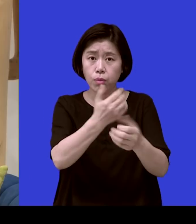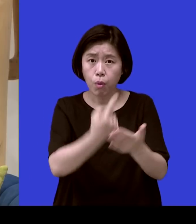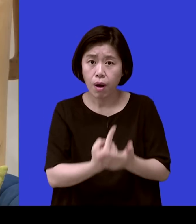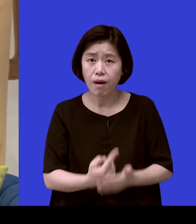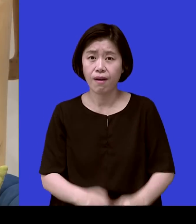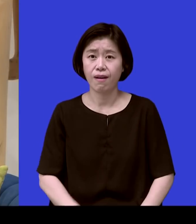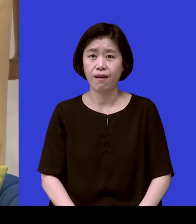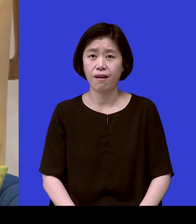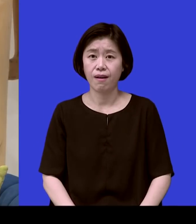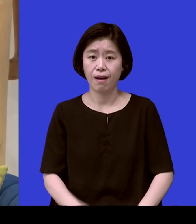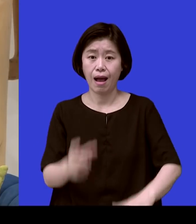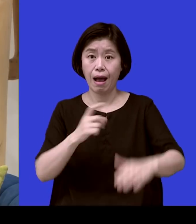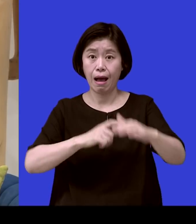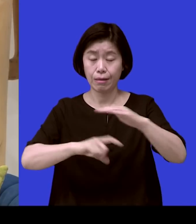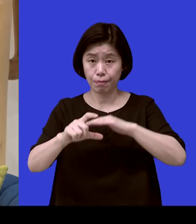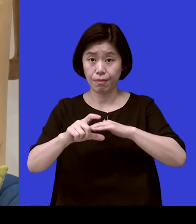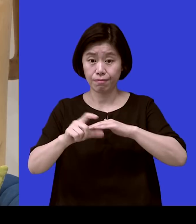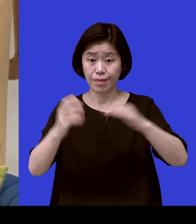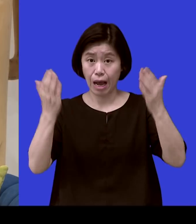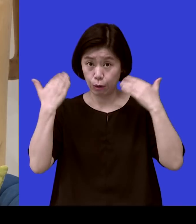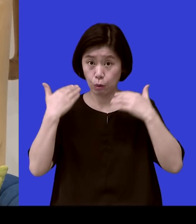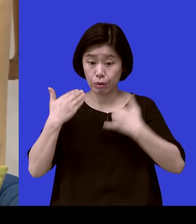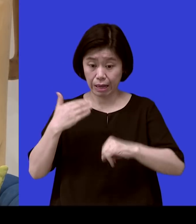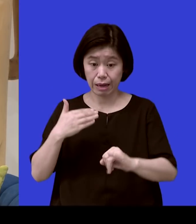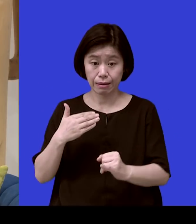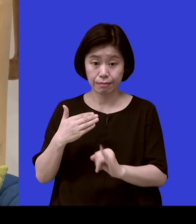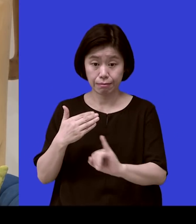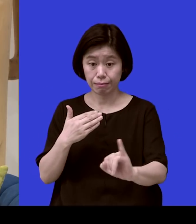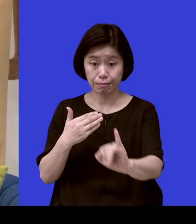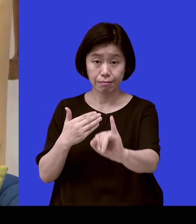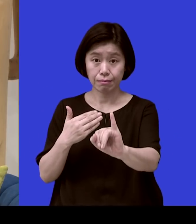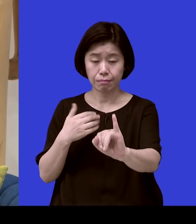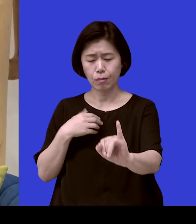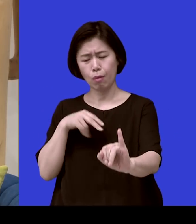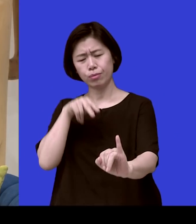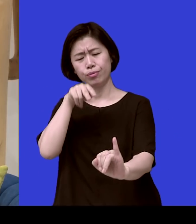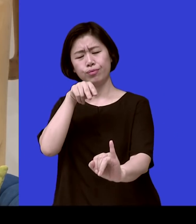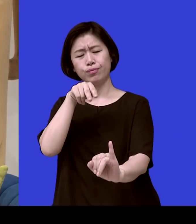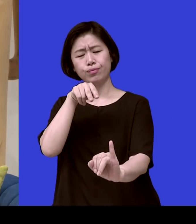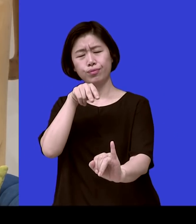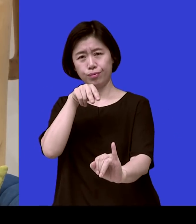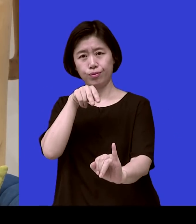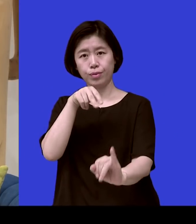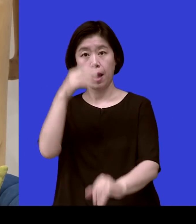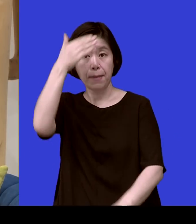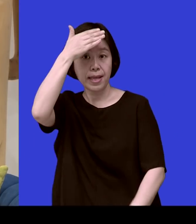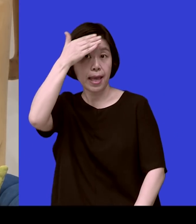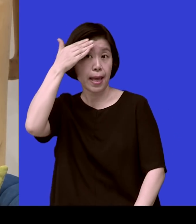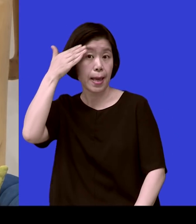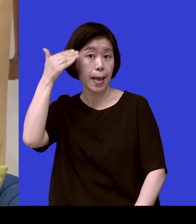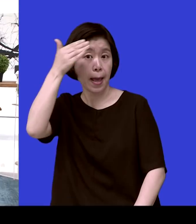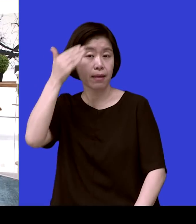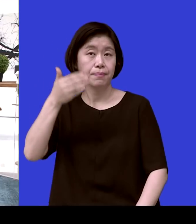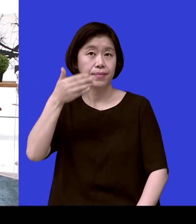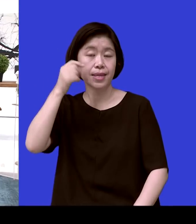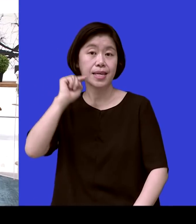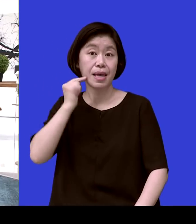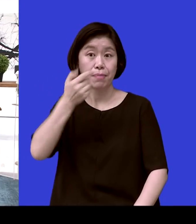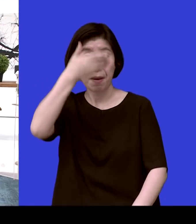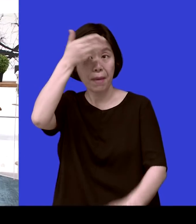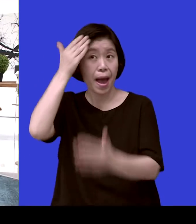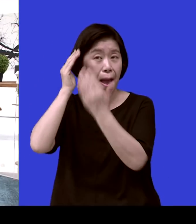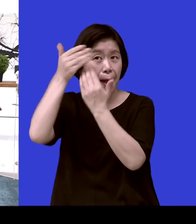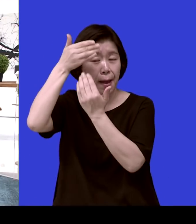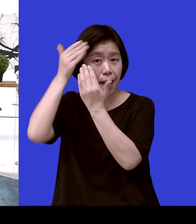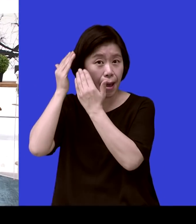얘가 아침에 학교 갈 때 이렇게 제가 베란다에서 내려다보면 이 깻잎한 머리가 또 막 내려오잖아요. 네네. 막